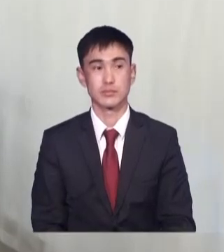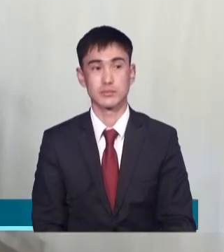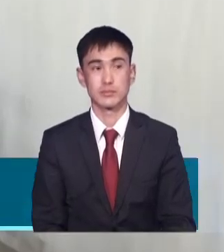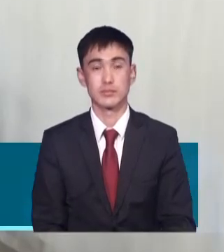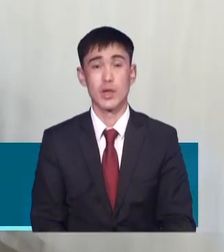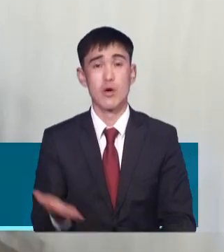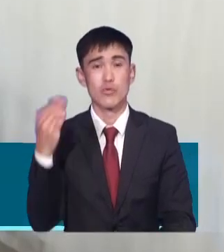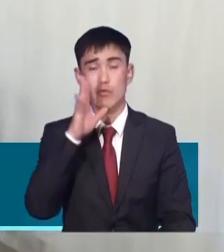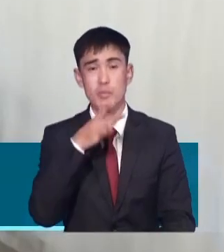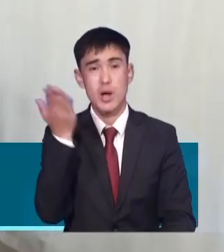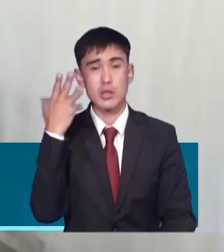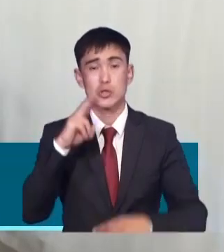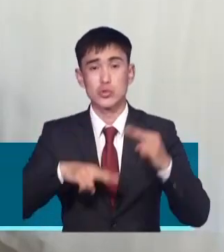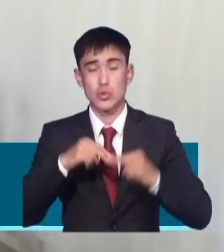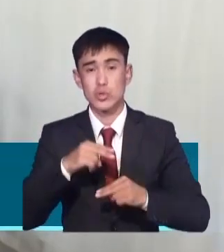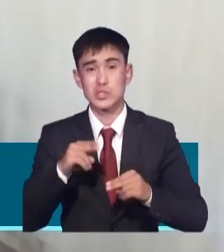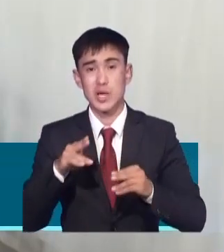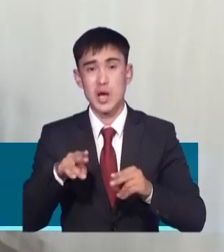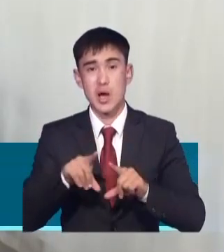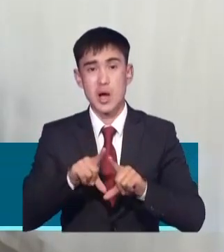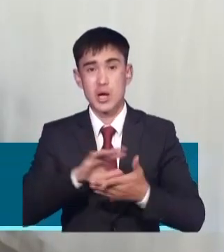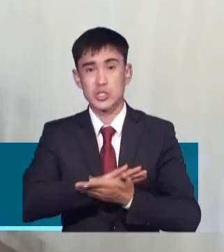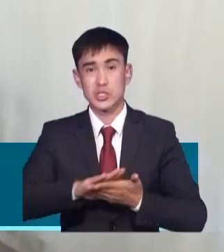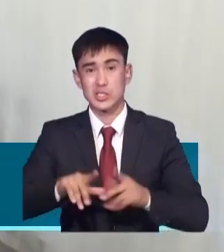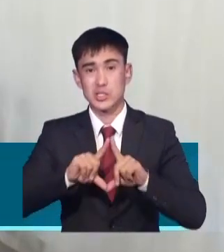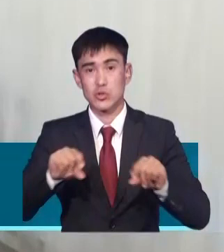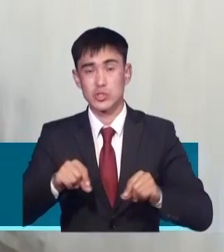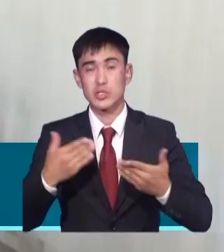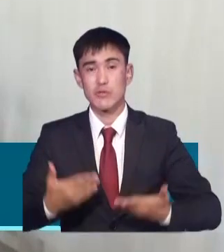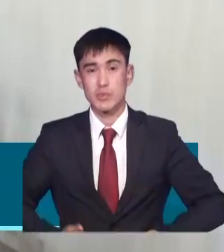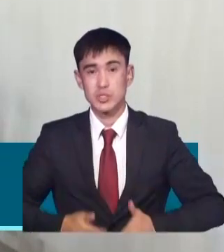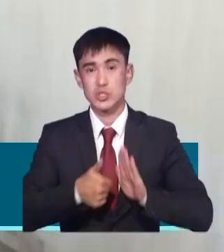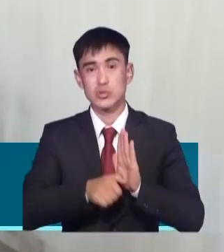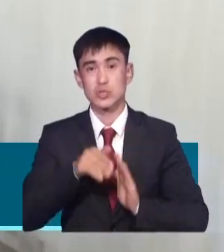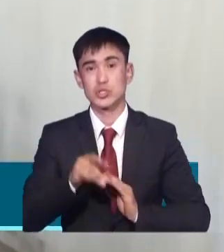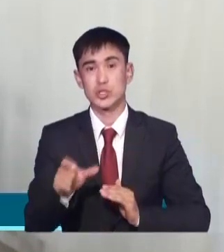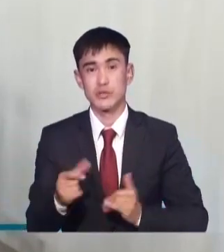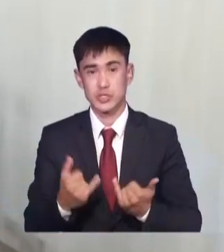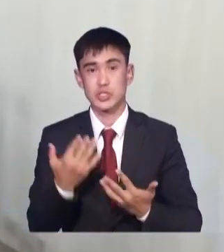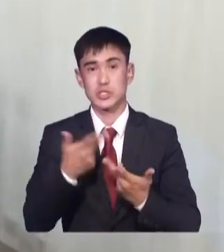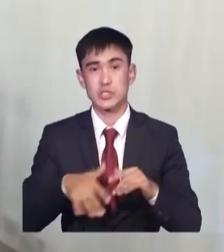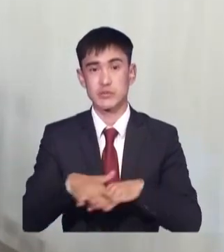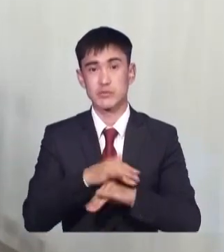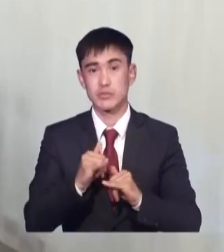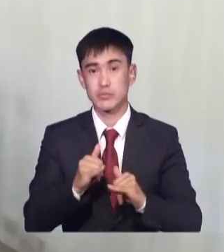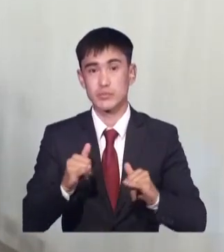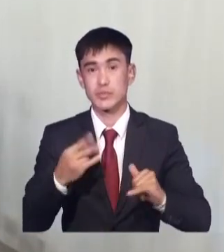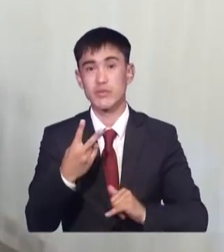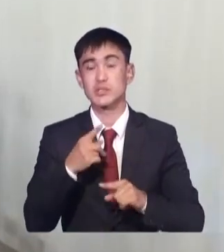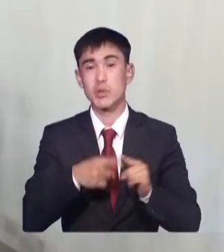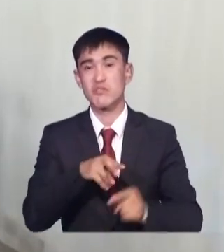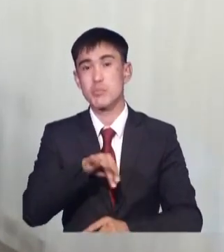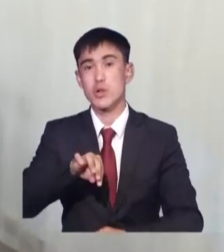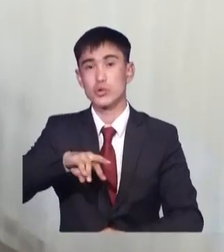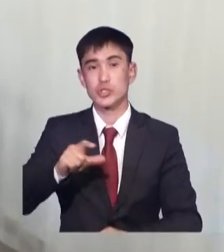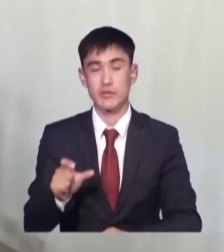В то время, когда строились очистные сооружения, в городе Алматы проживало всего 600 тысяч человек. Сейчас численность в нем составляет почти 2,5